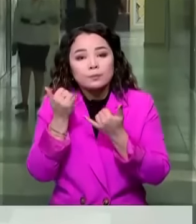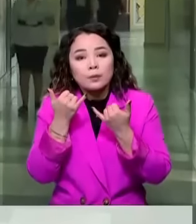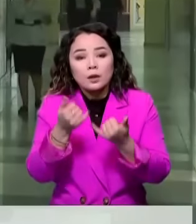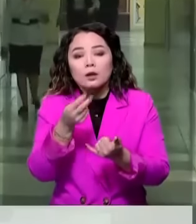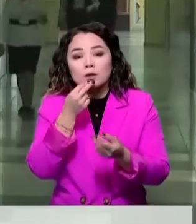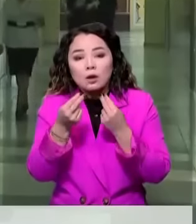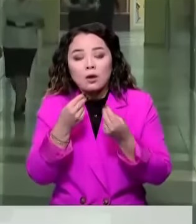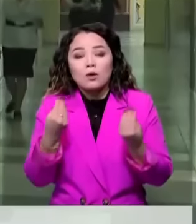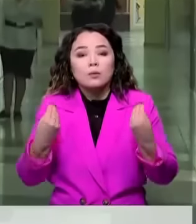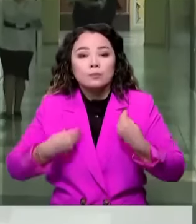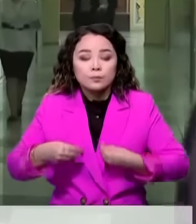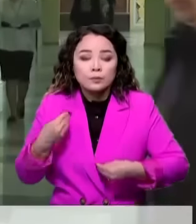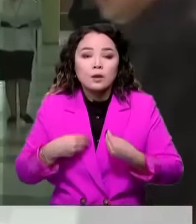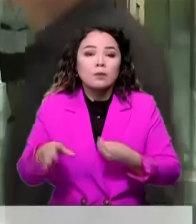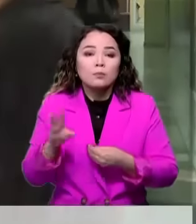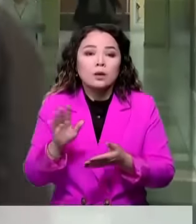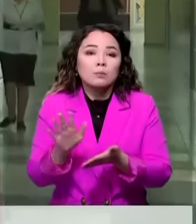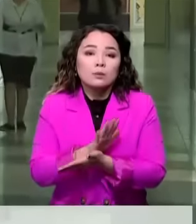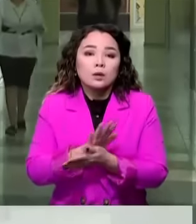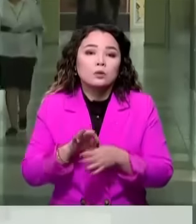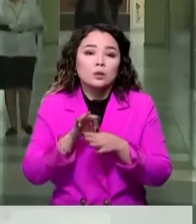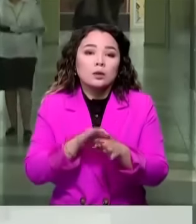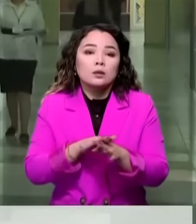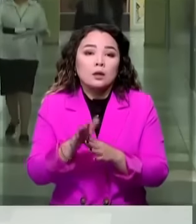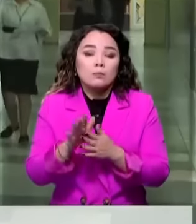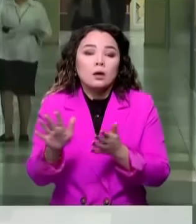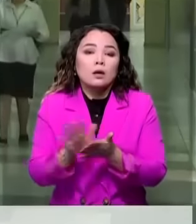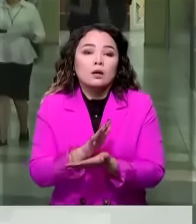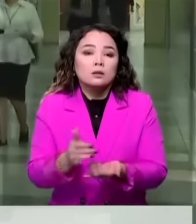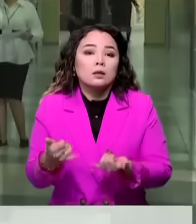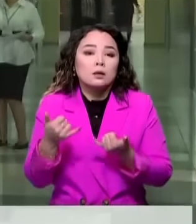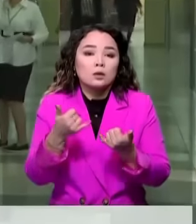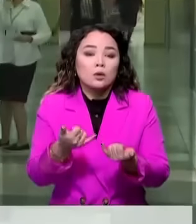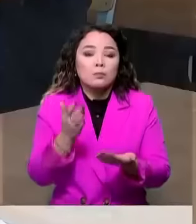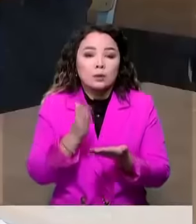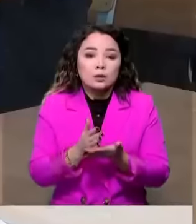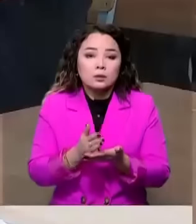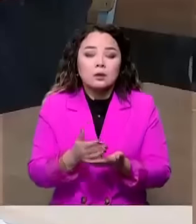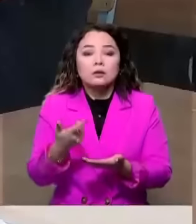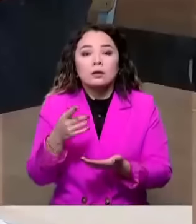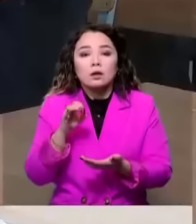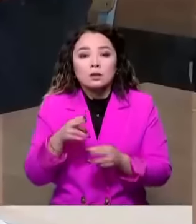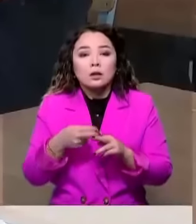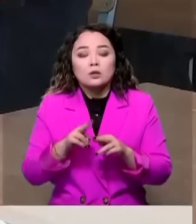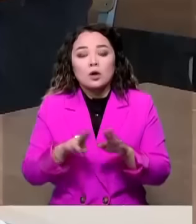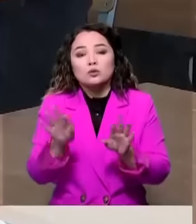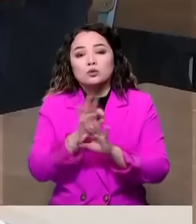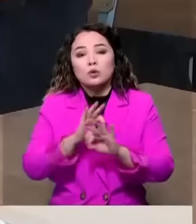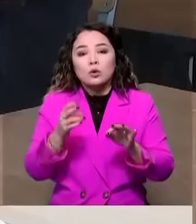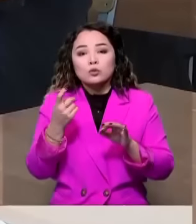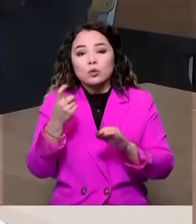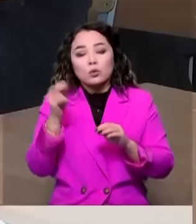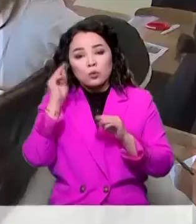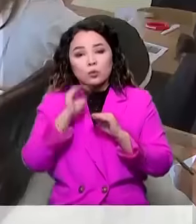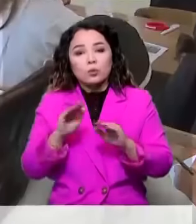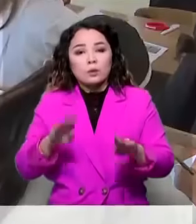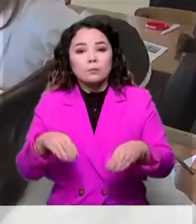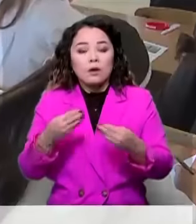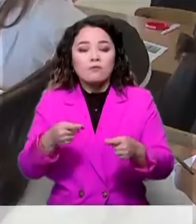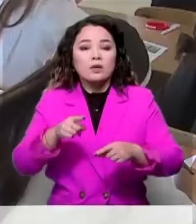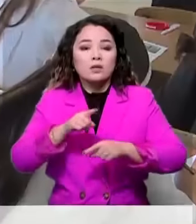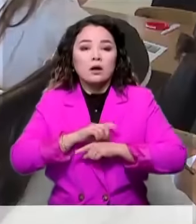тамағы, формасы, оқуы бәрі тегін өтелетін гранттар ұсынылады. Гранттар үздік 100 оқушыға беріледі. Ал